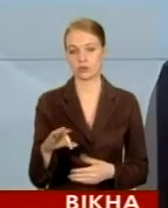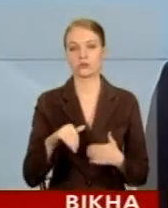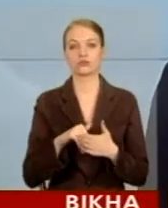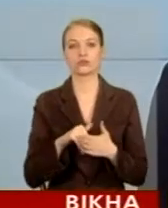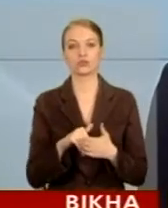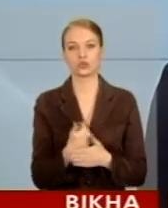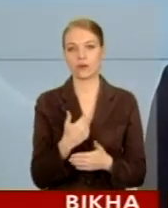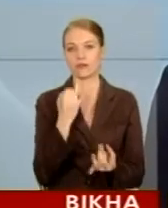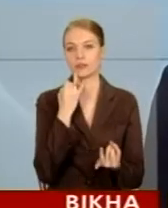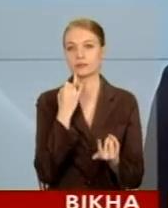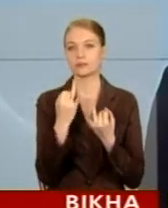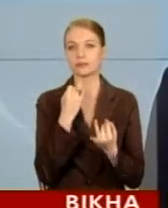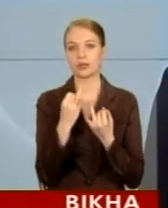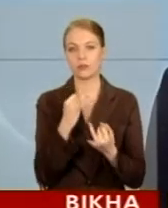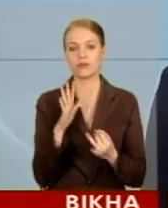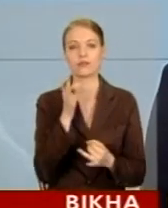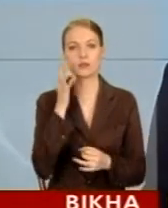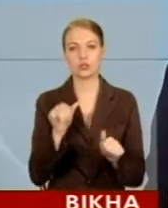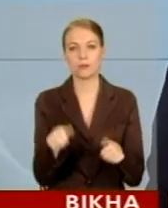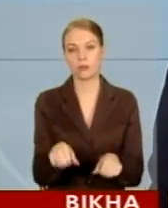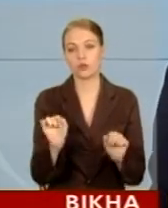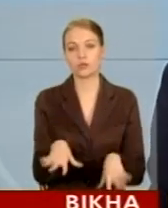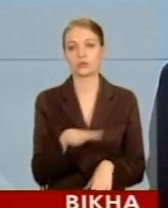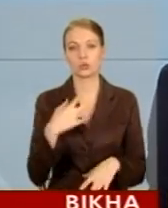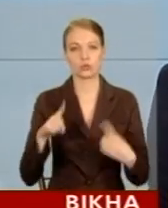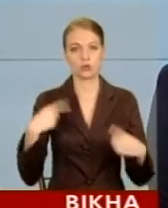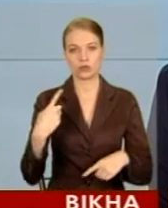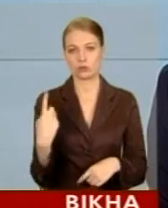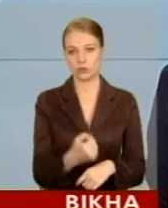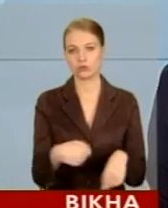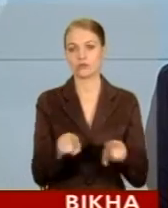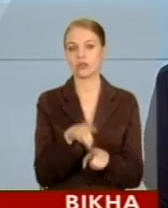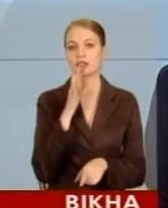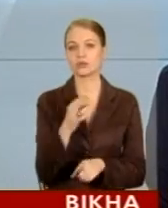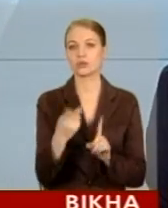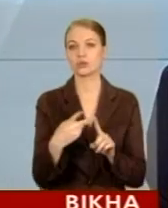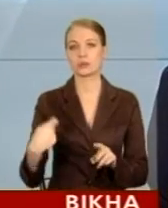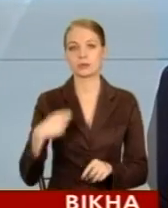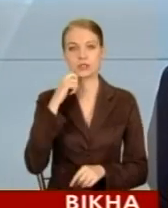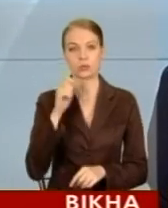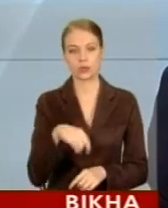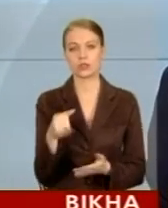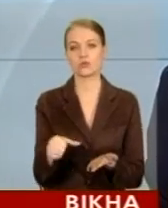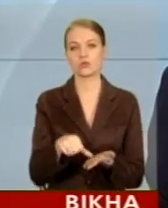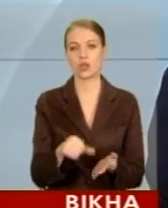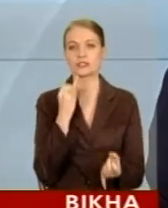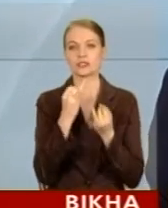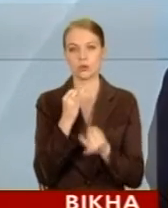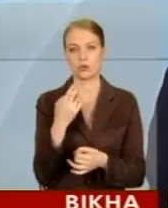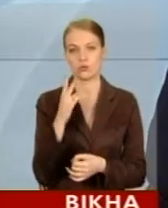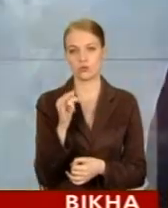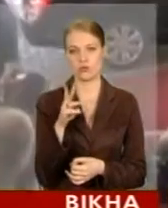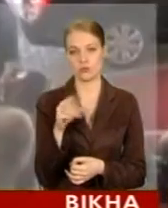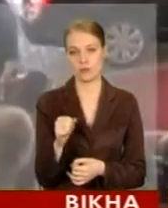Черговий раунд перемов у мінському форматі може відбутися вже наступного тижня, таке заявив другий президент України і учасник діалогу Леонід